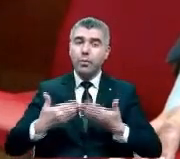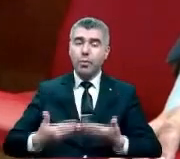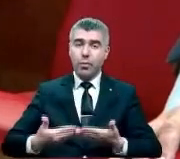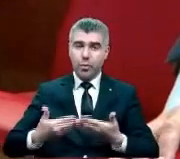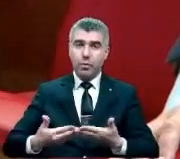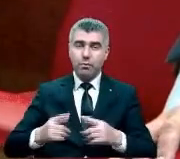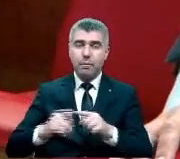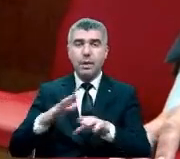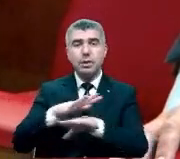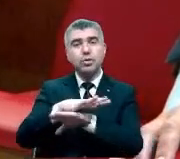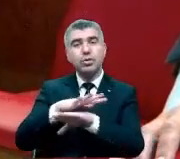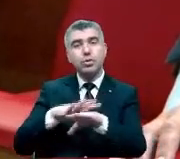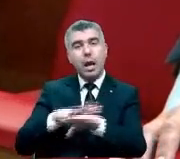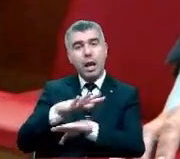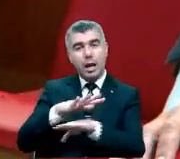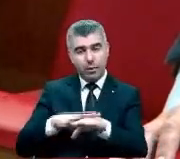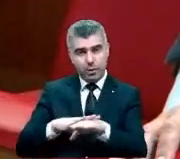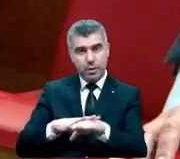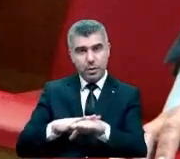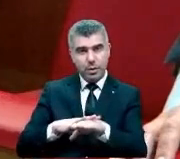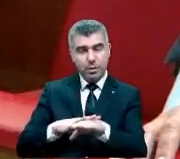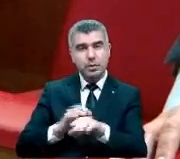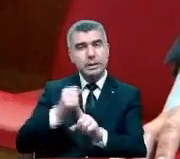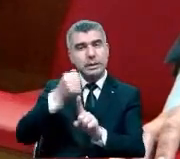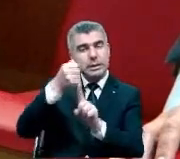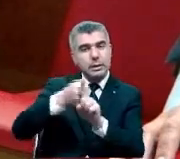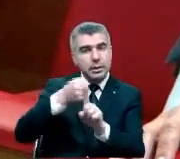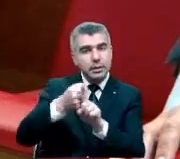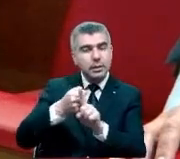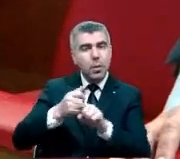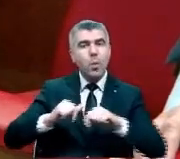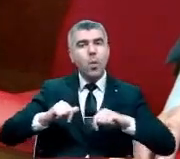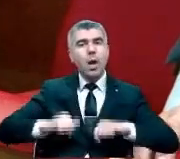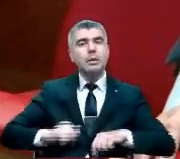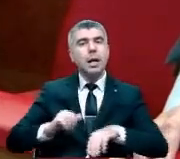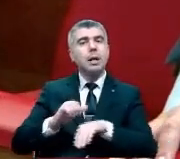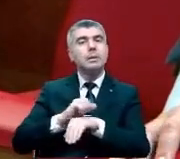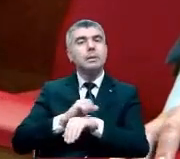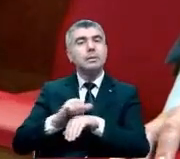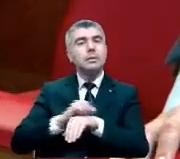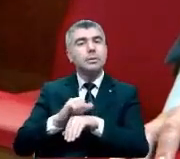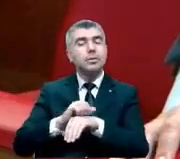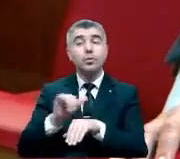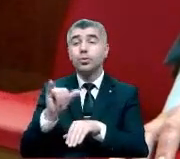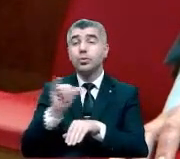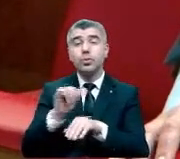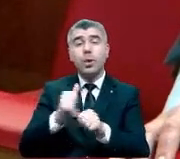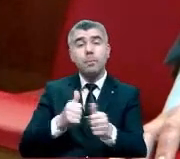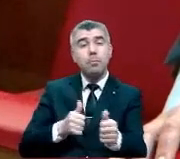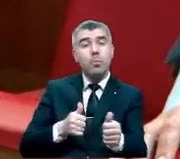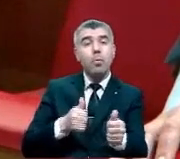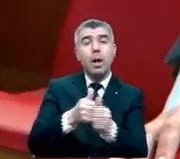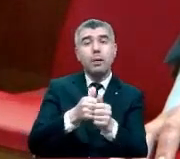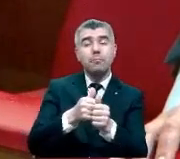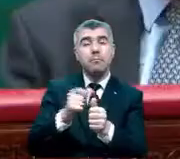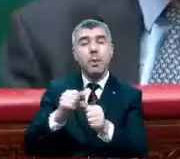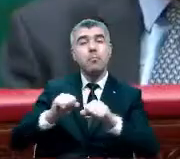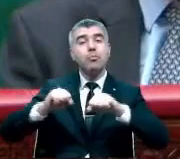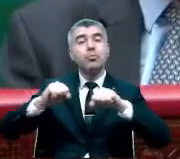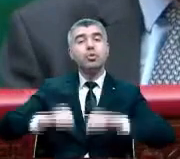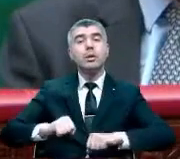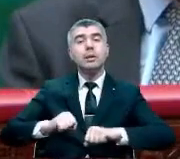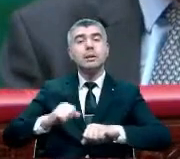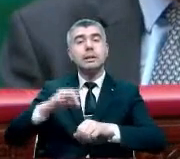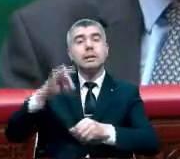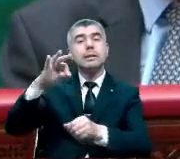ديال الجهويه المتقدمه تنخدموا وتنعملوا مع وزاره الداخليه باش نشوفوا كيفاش نقدروا نواكبوا المجالس الجهويه باش